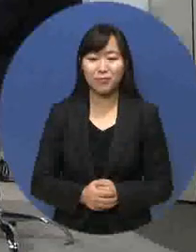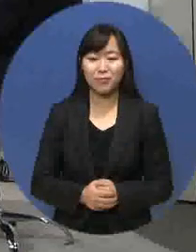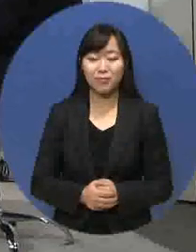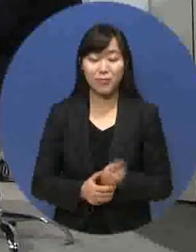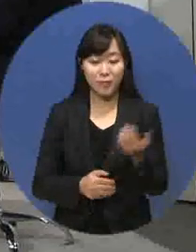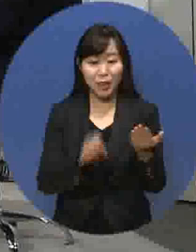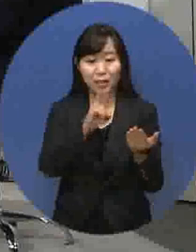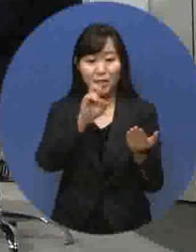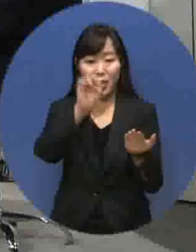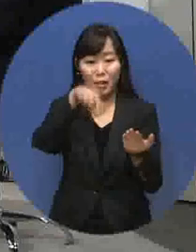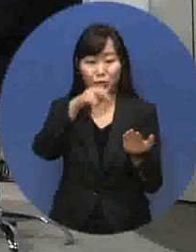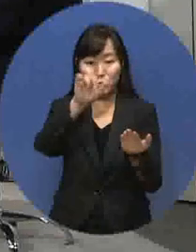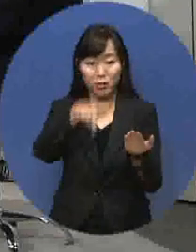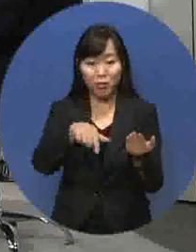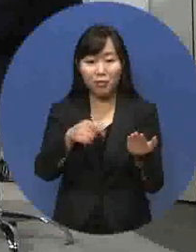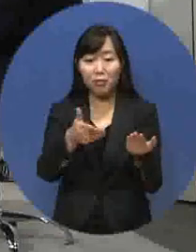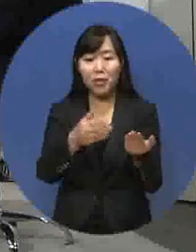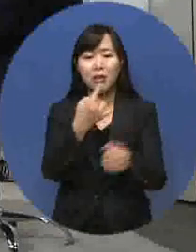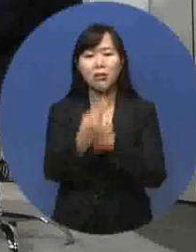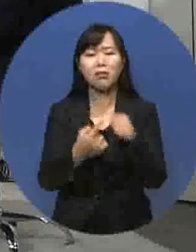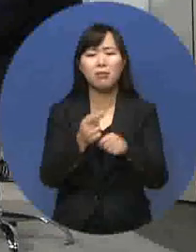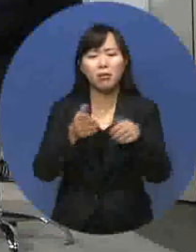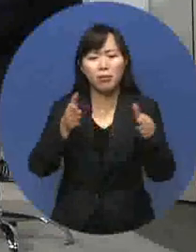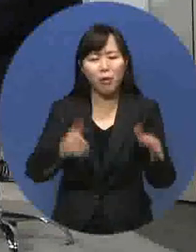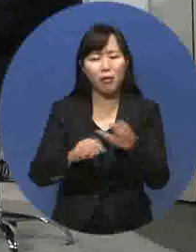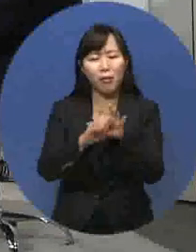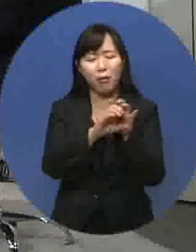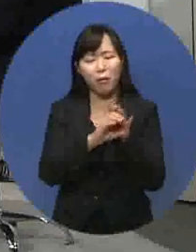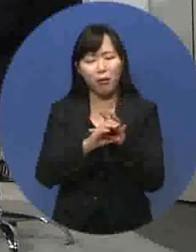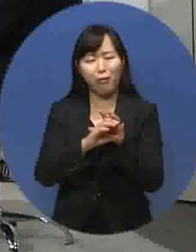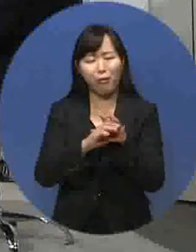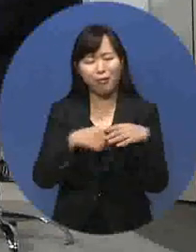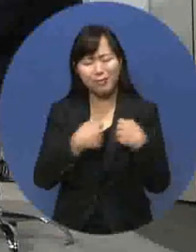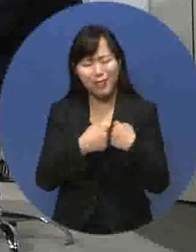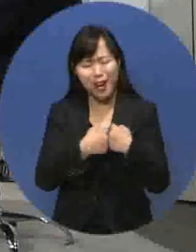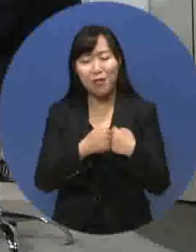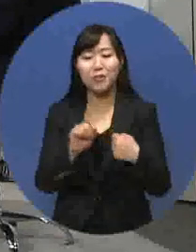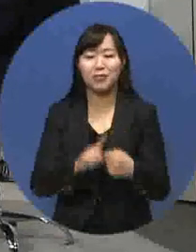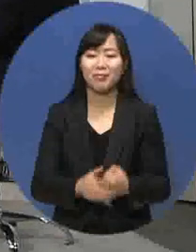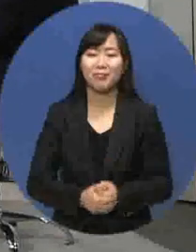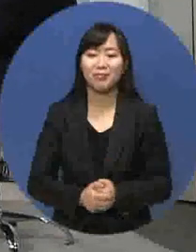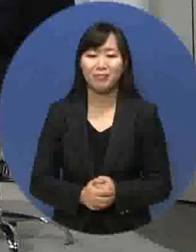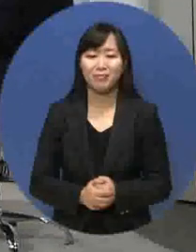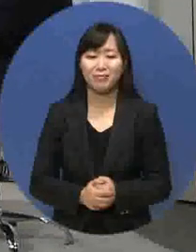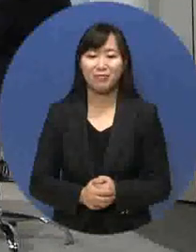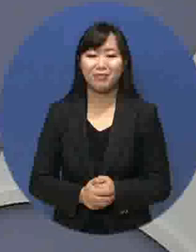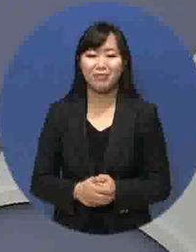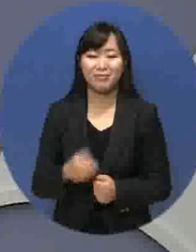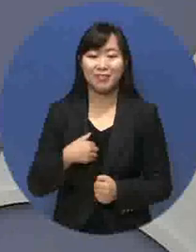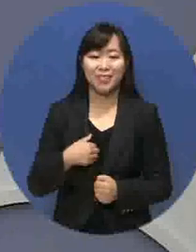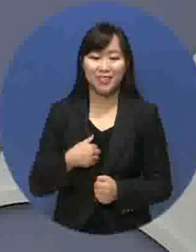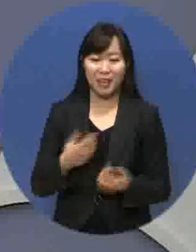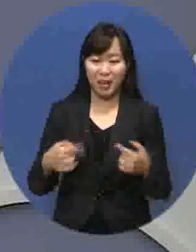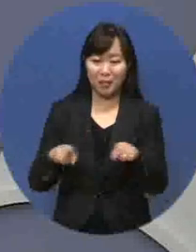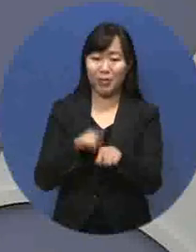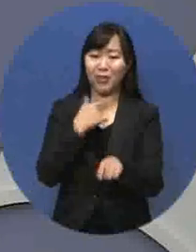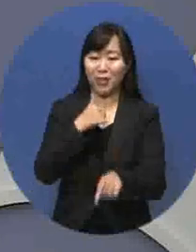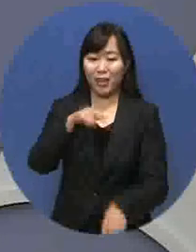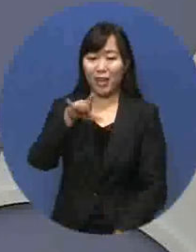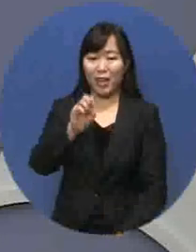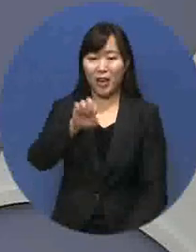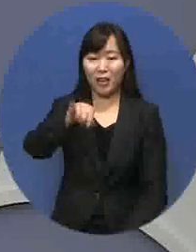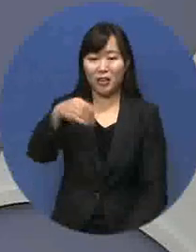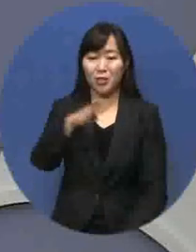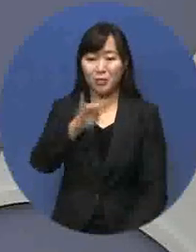우리 양우석 감독은 어떻게 이 1년 동안 코로나와 싸우셨어요? 저는 뭐 같이 작업했던 강철비